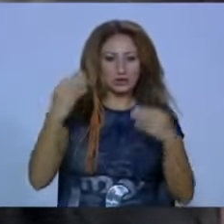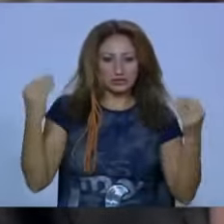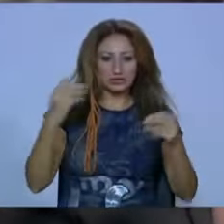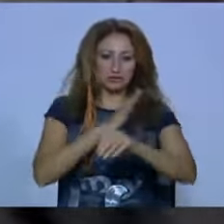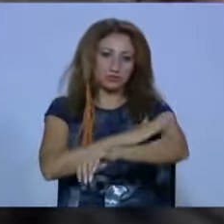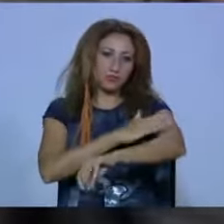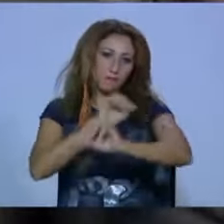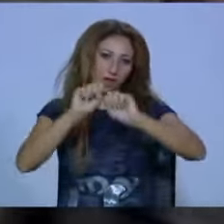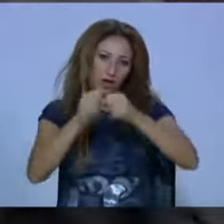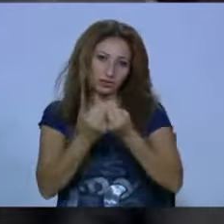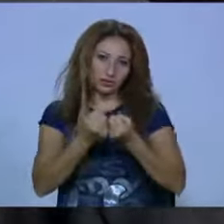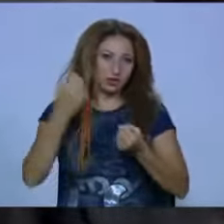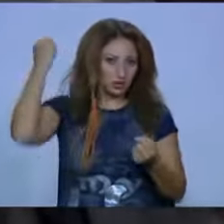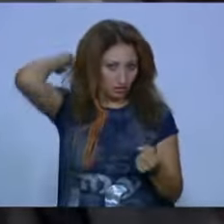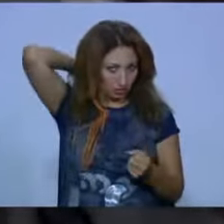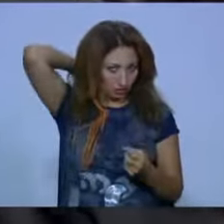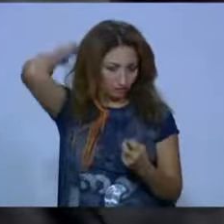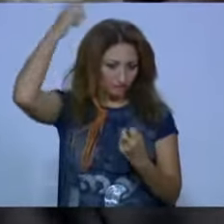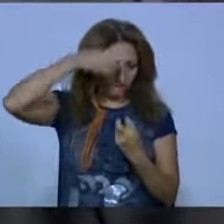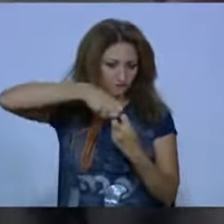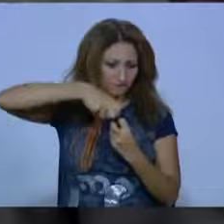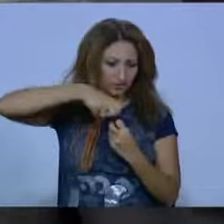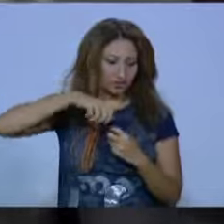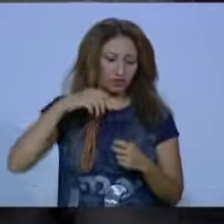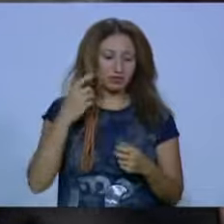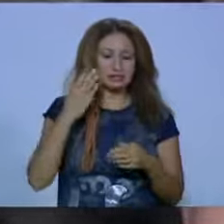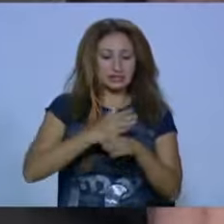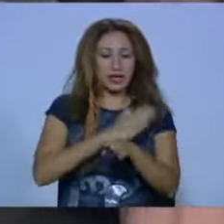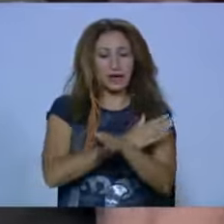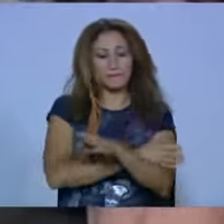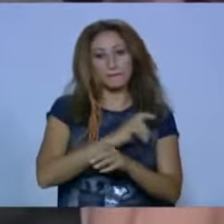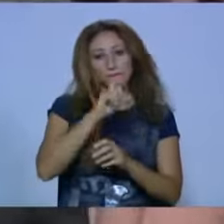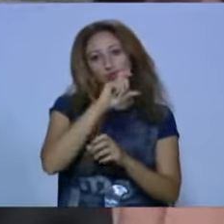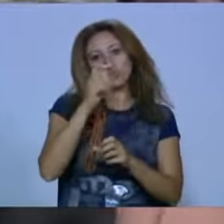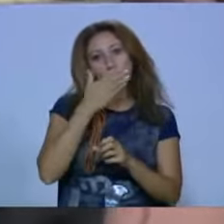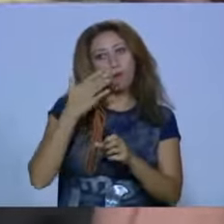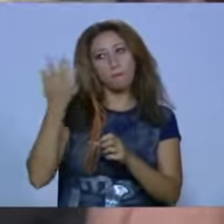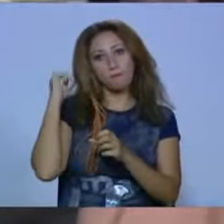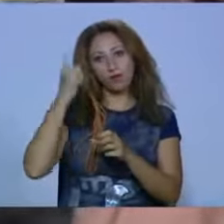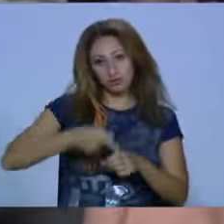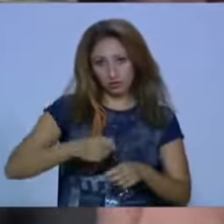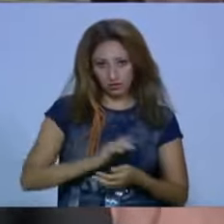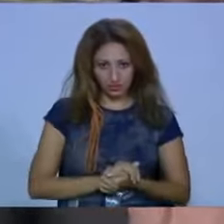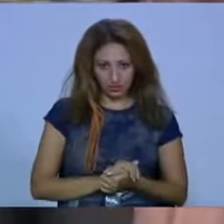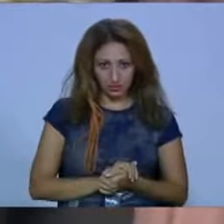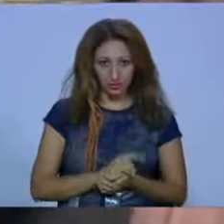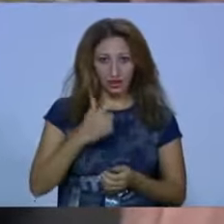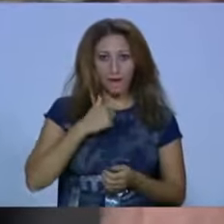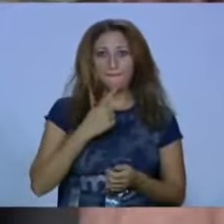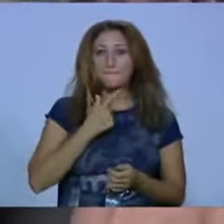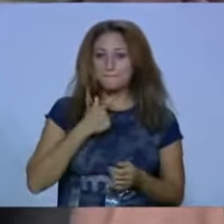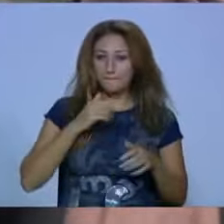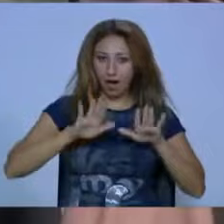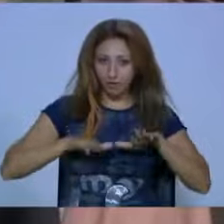دراعي ده اتكسر والفقرات عندي تعبت. بقالي الوقت من شهر رمضان بالظبط، فقلت لا انا بحب الخياطه